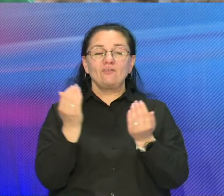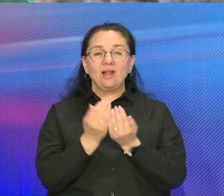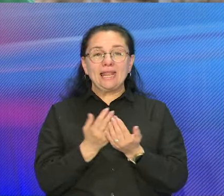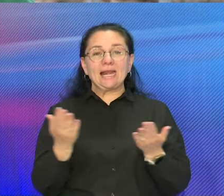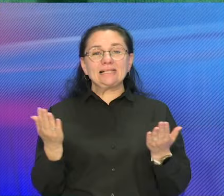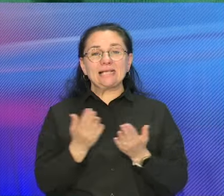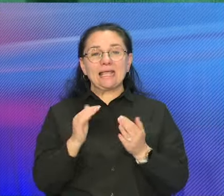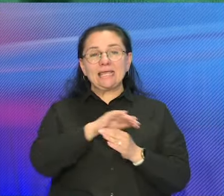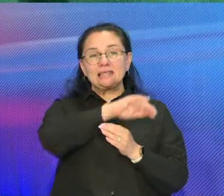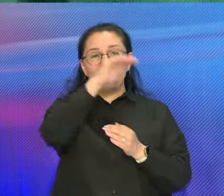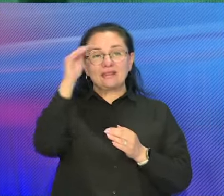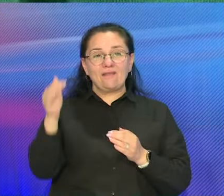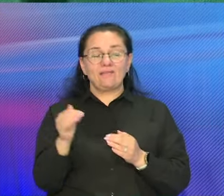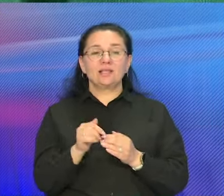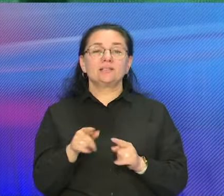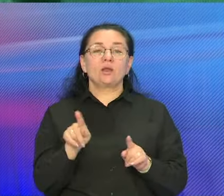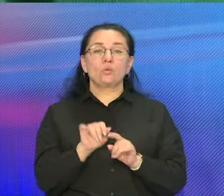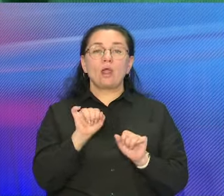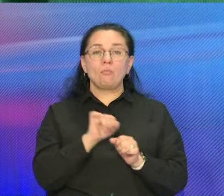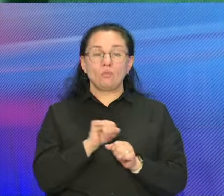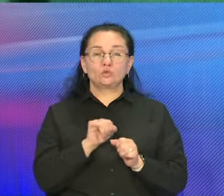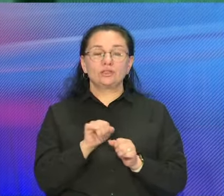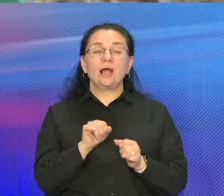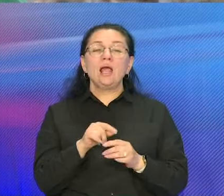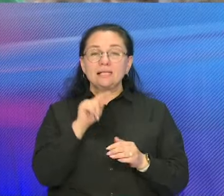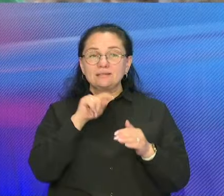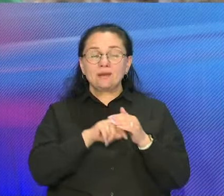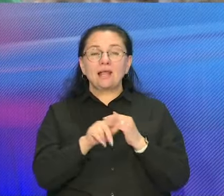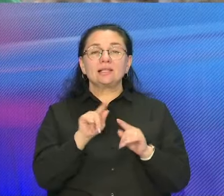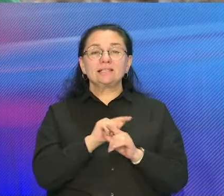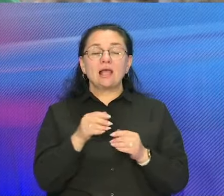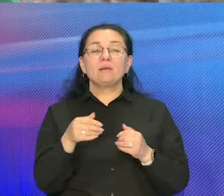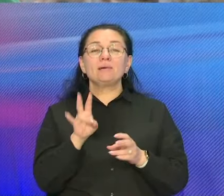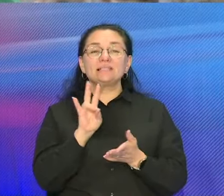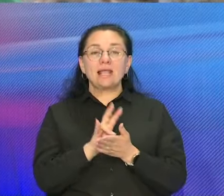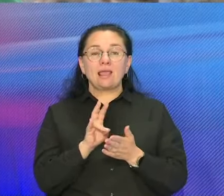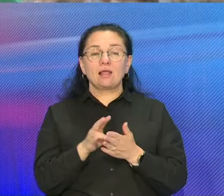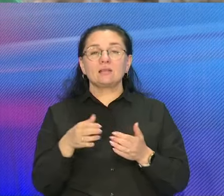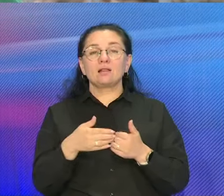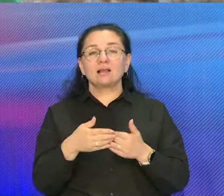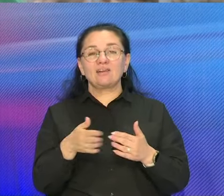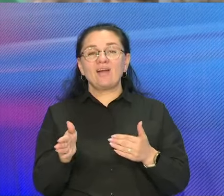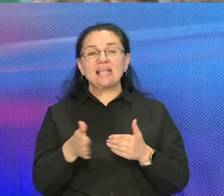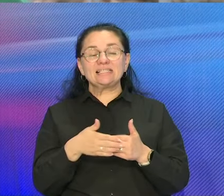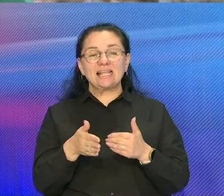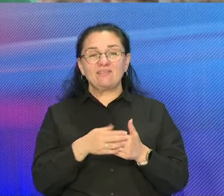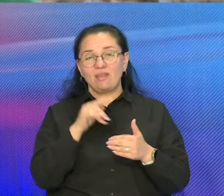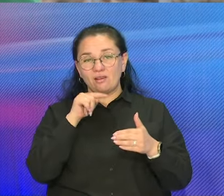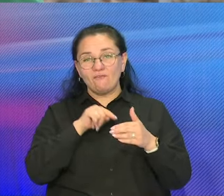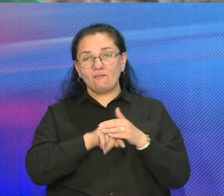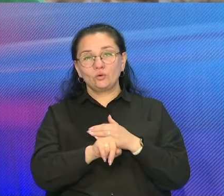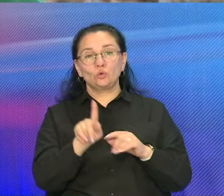навесы, укрытия Открываются постоянно двери во внутреннее помещение Чтобы животное,